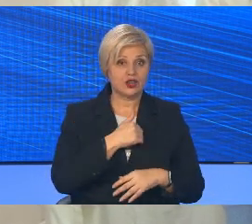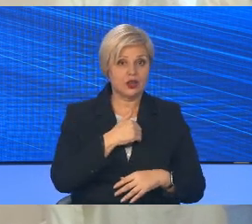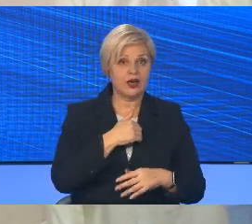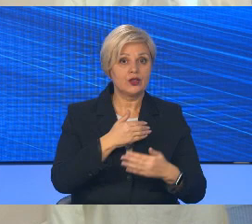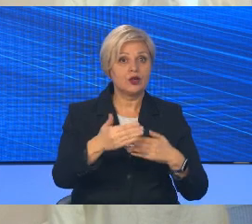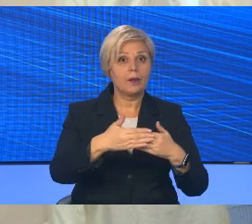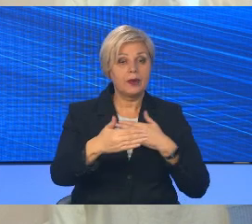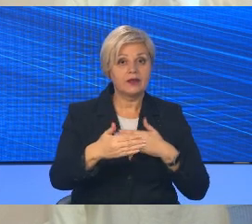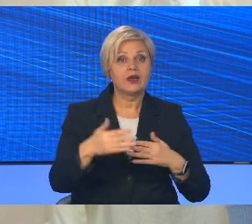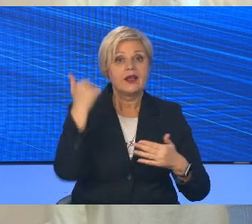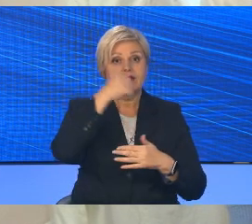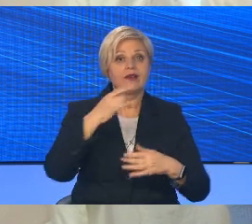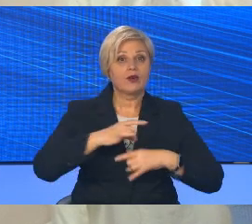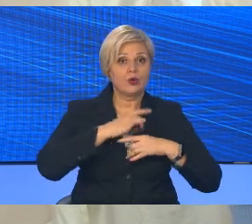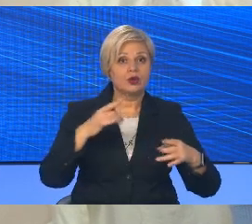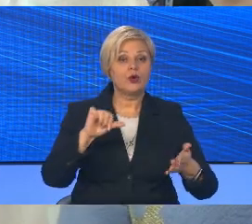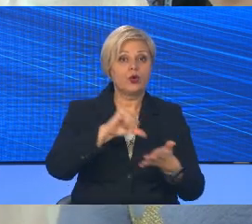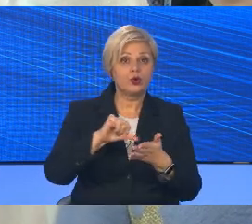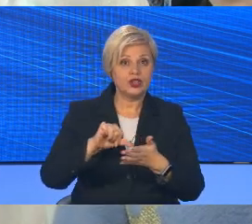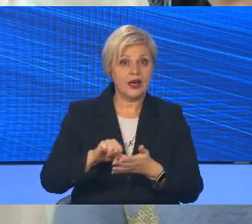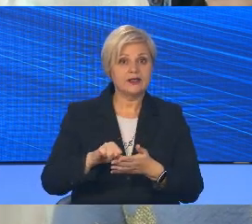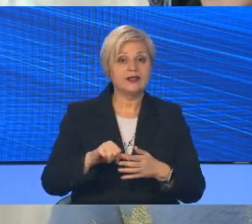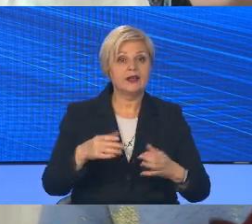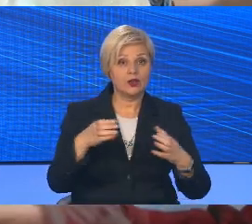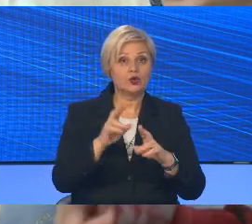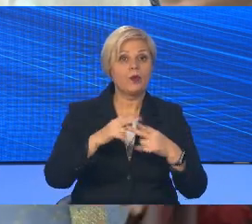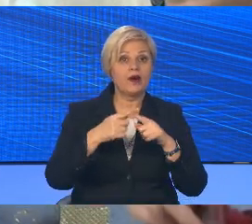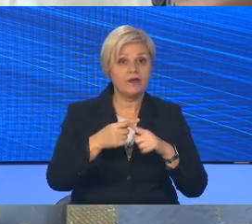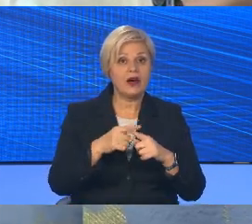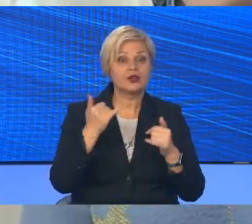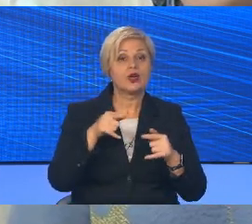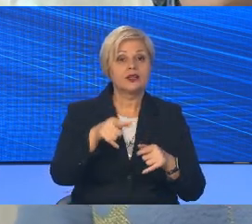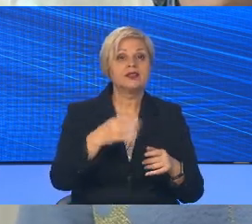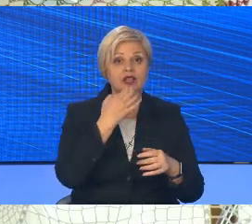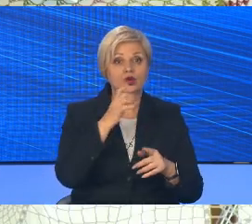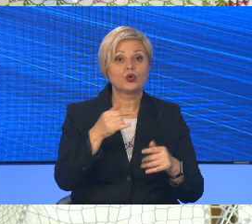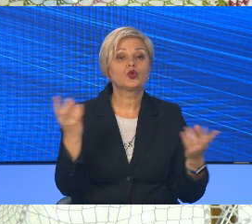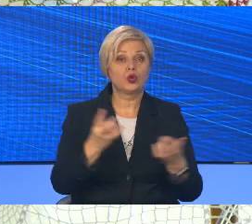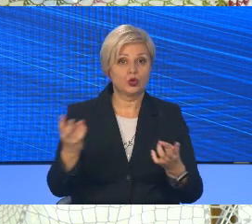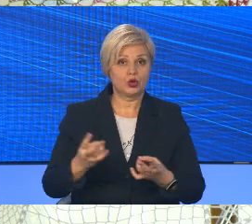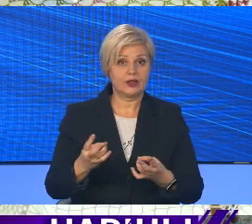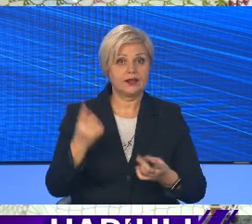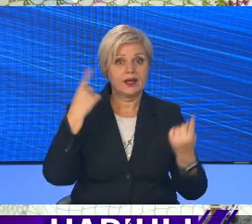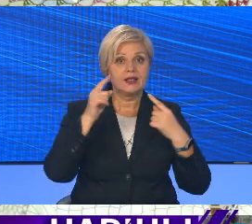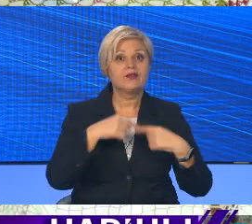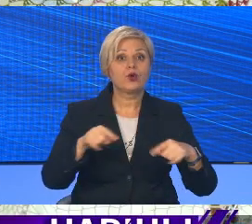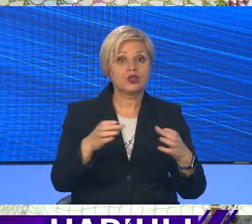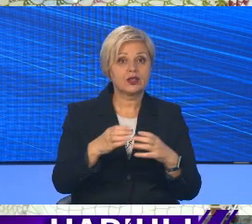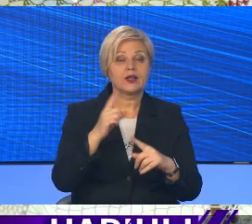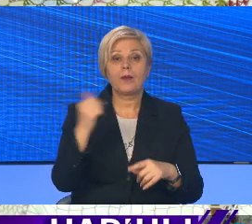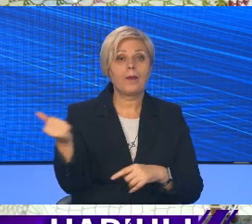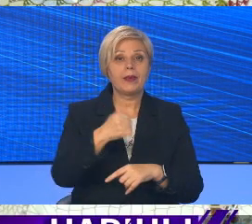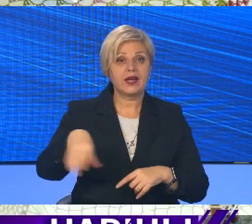дни новогодних свята удельники клуба вяжут теплые речи для тех, кто мае у них потребу. Творческое объединение – это прежде